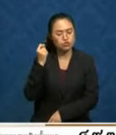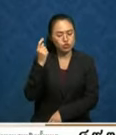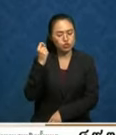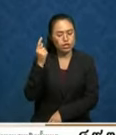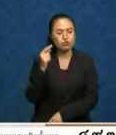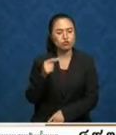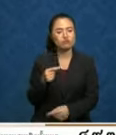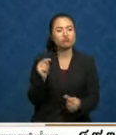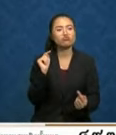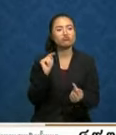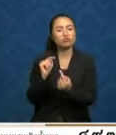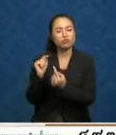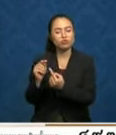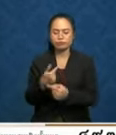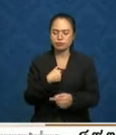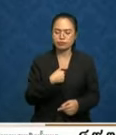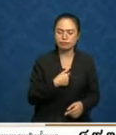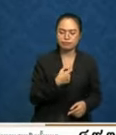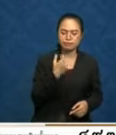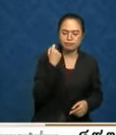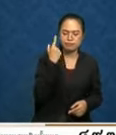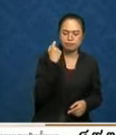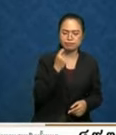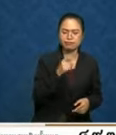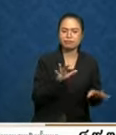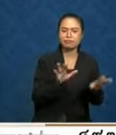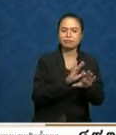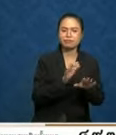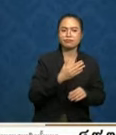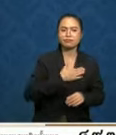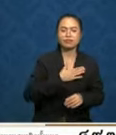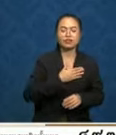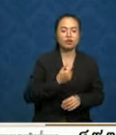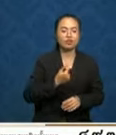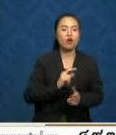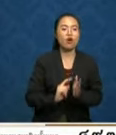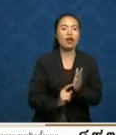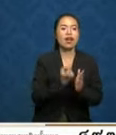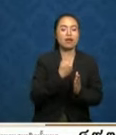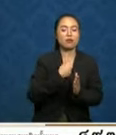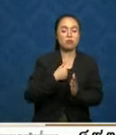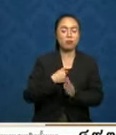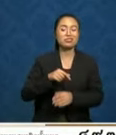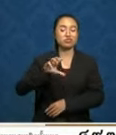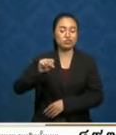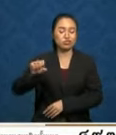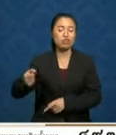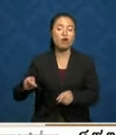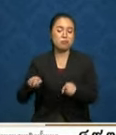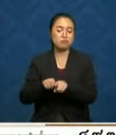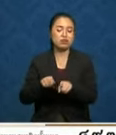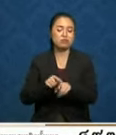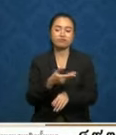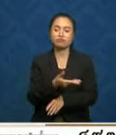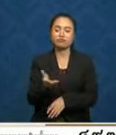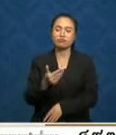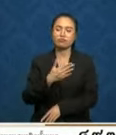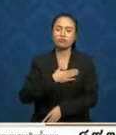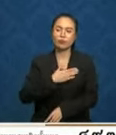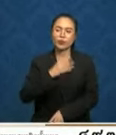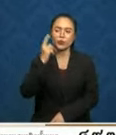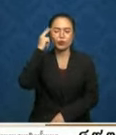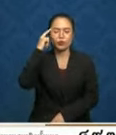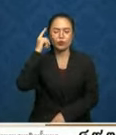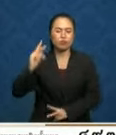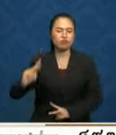จเหมือนที่ผมเข้าใจตอนผมนั่งอยู่ข้างนอกเหมือนทุกท่านเนี่ยผมก็มองสภากลาโ